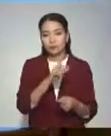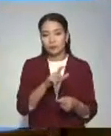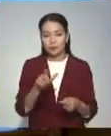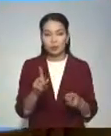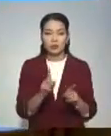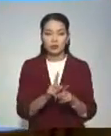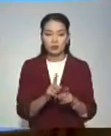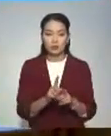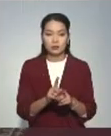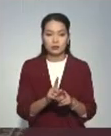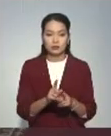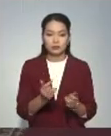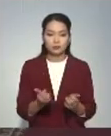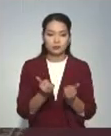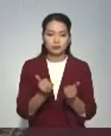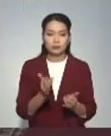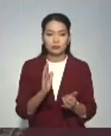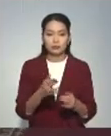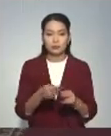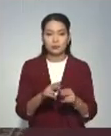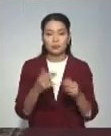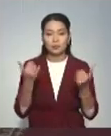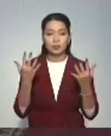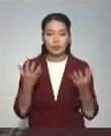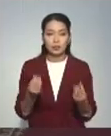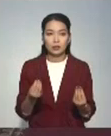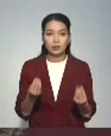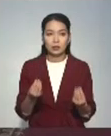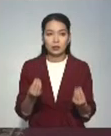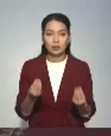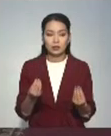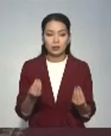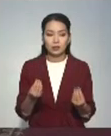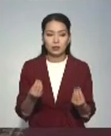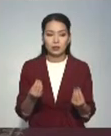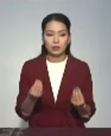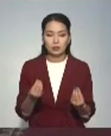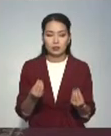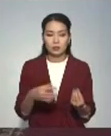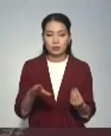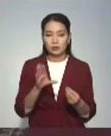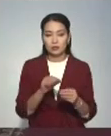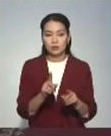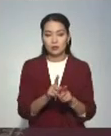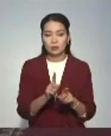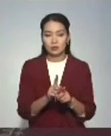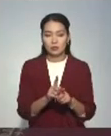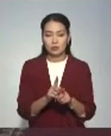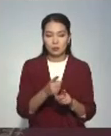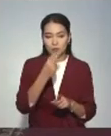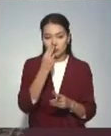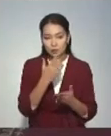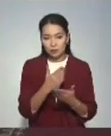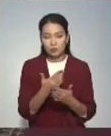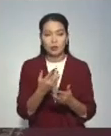форум барысында алғысқа бөленді. Бұл бүгінгі күнге дейін департамент пен осы сыбайлас жемқорлықпен күрес, яғни превенция бағытындағы